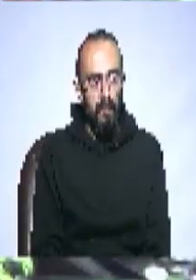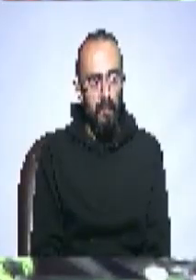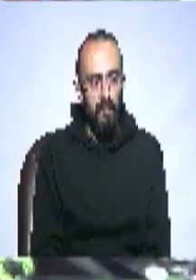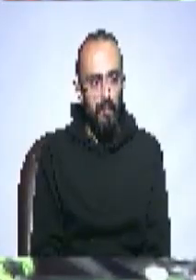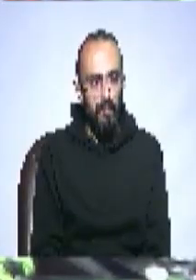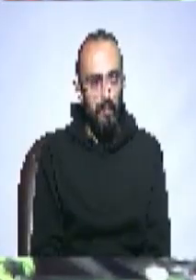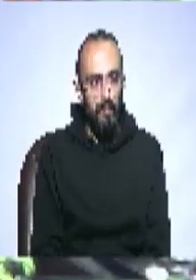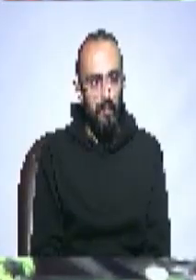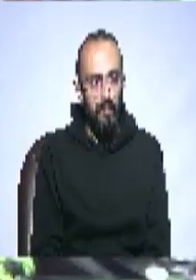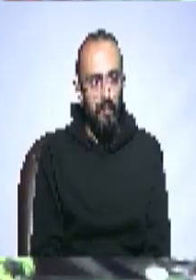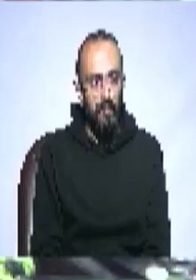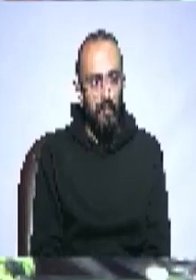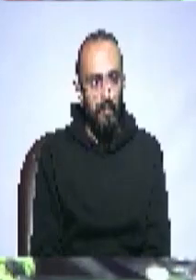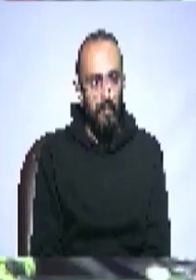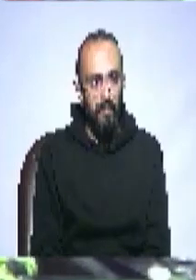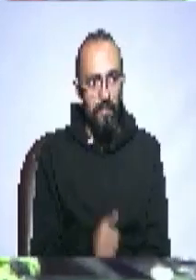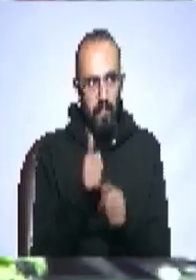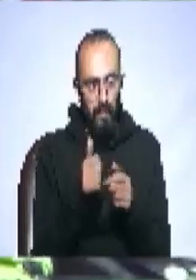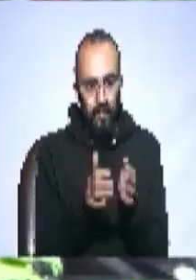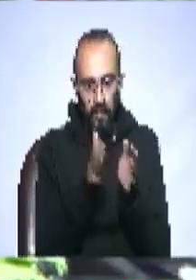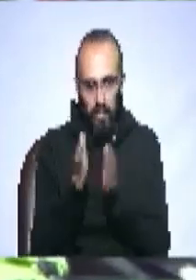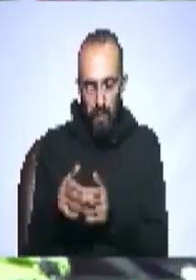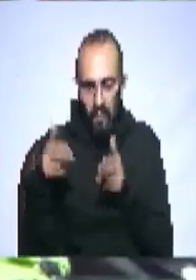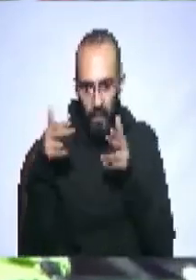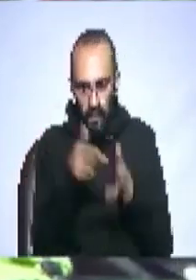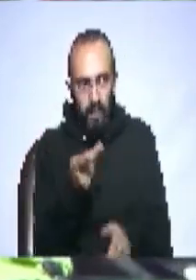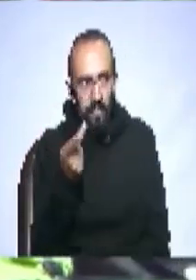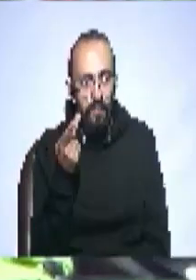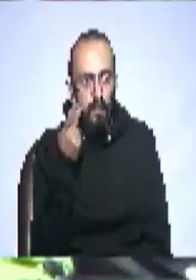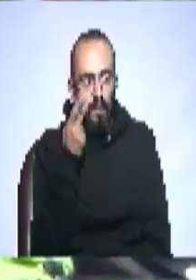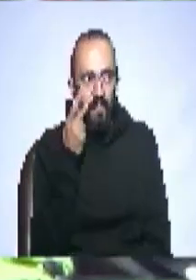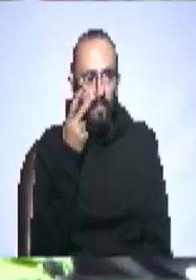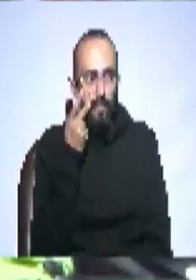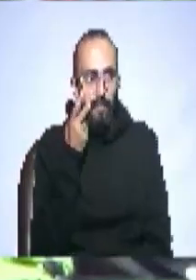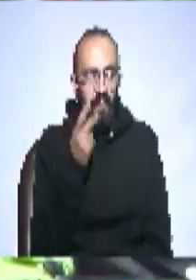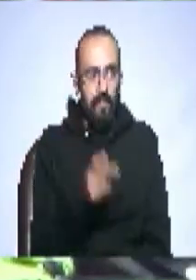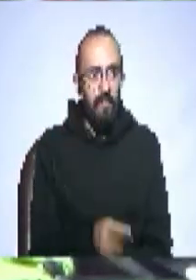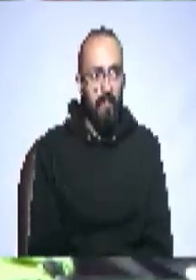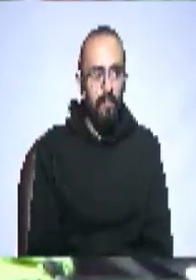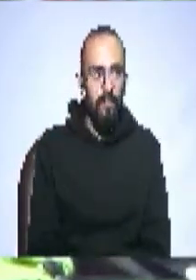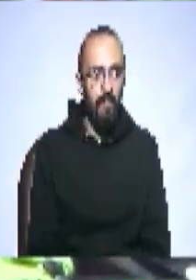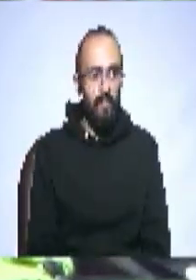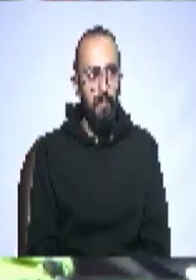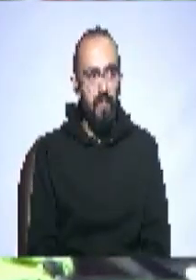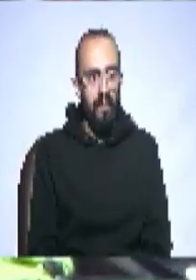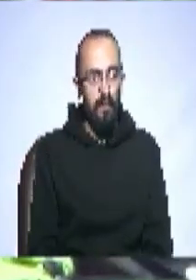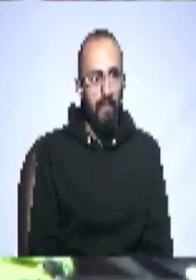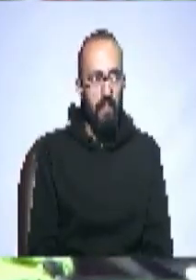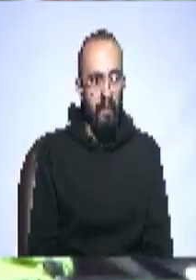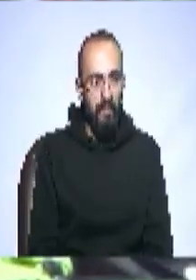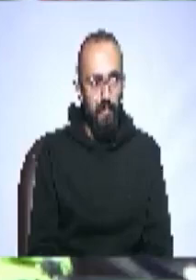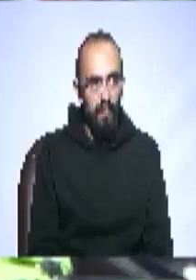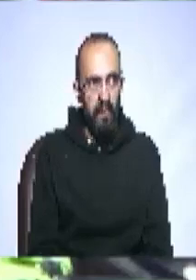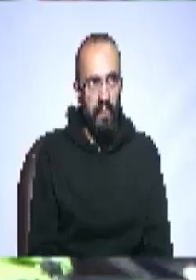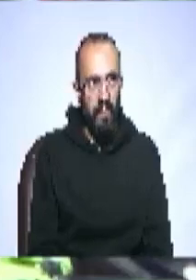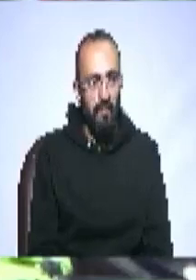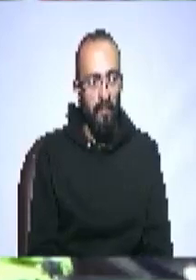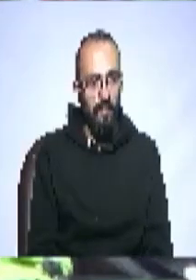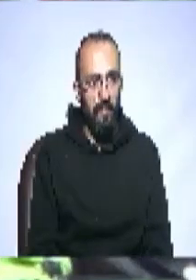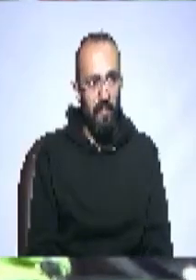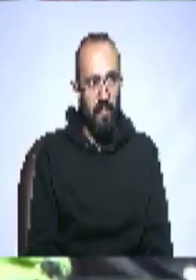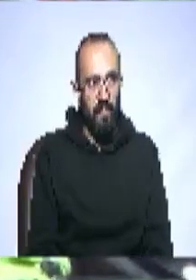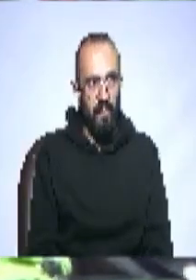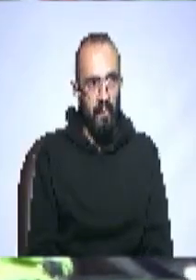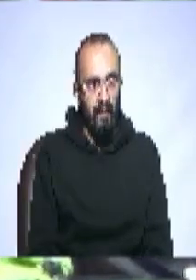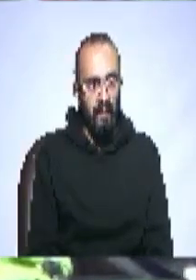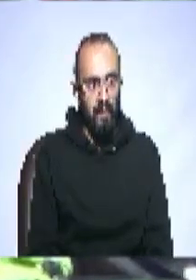تمام كده. أنا عايز أجيب لك دي من الناحية دي كده يا ميخا عشان تبقى باينة كده، وعايز أجيب دي من الناحية